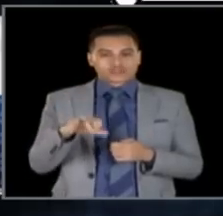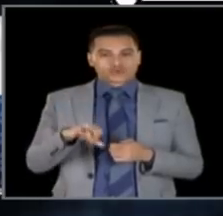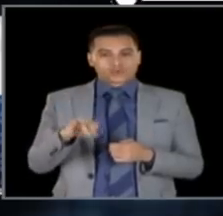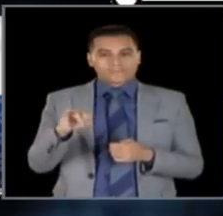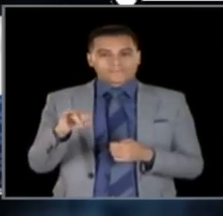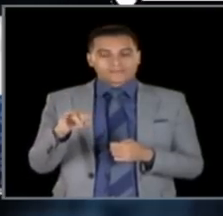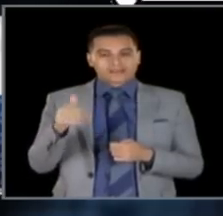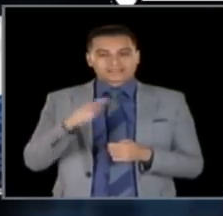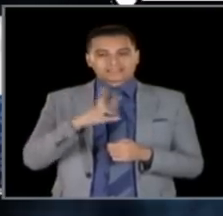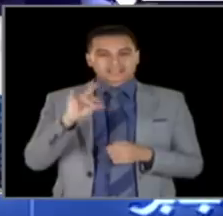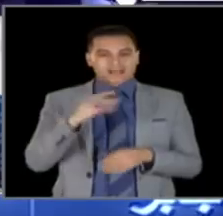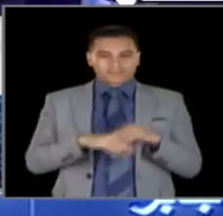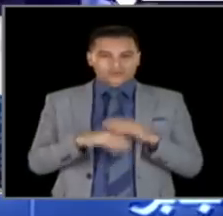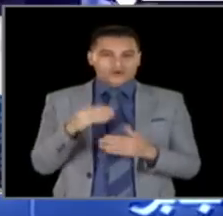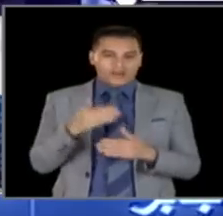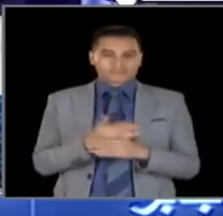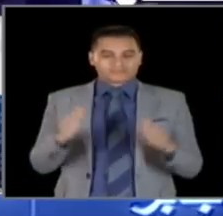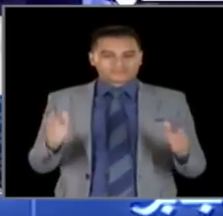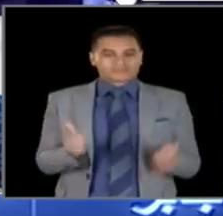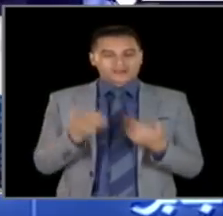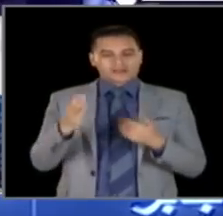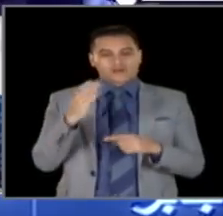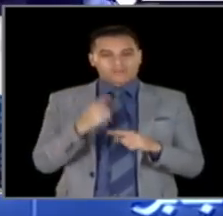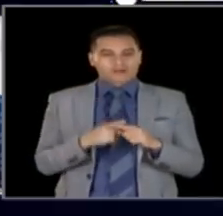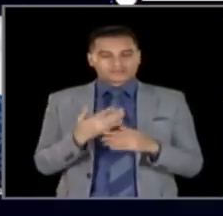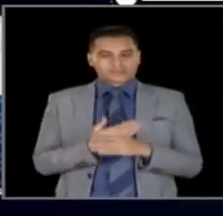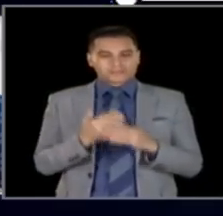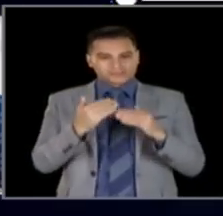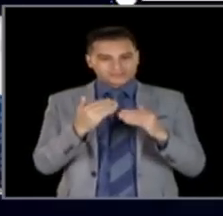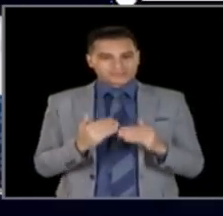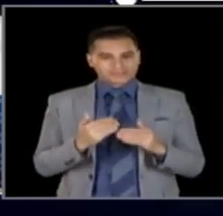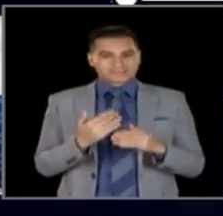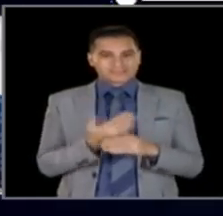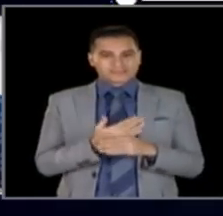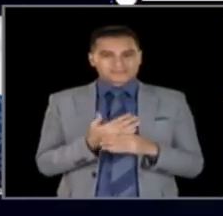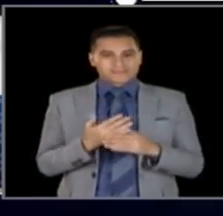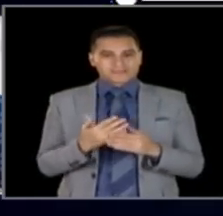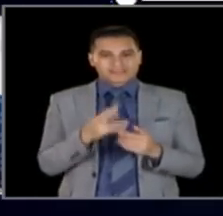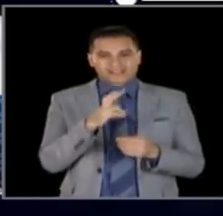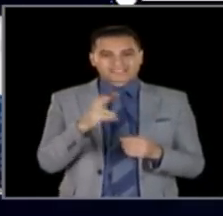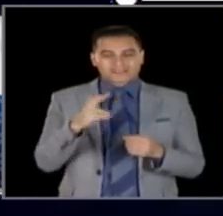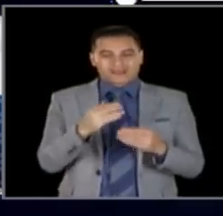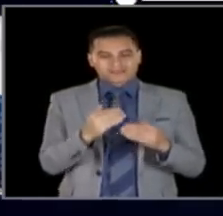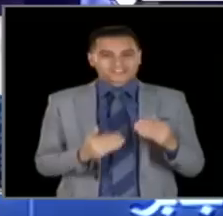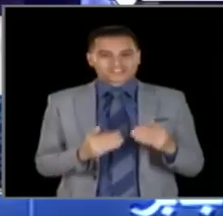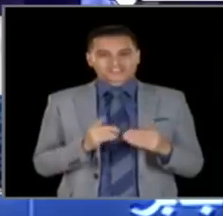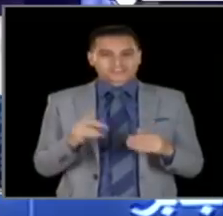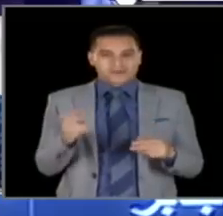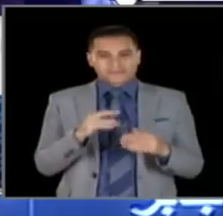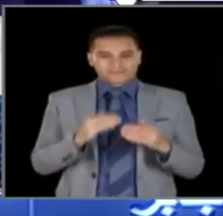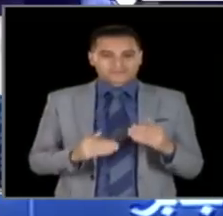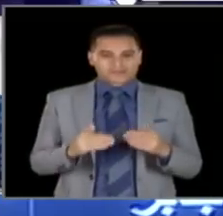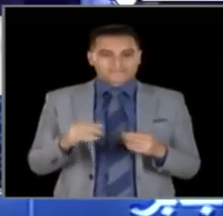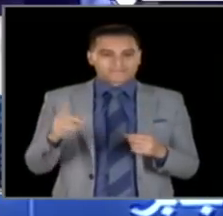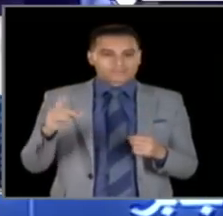البوتاسيوم. والنبي يا اسلام خد الريسك وجاوب غلط علشان ما يبقوش ثلاث سبعات لوحده. هو